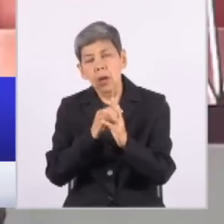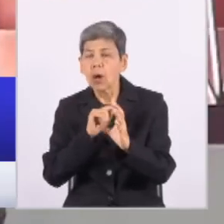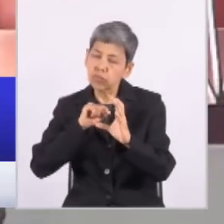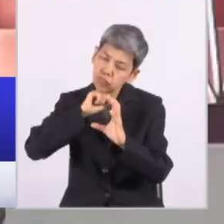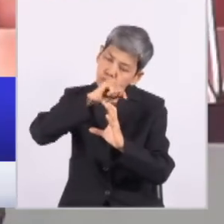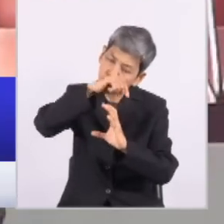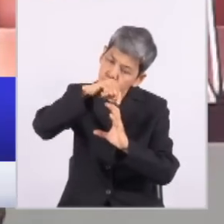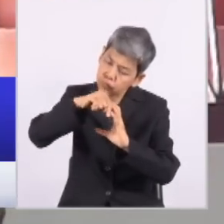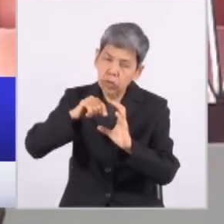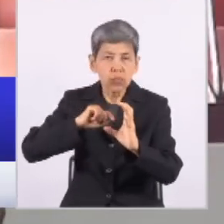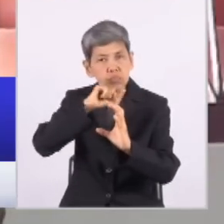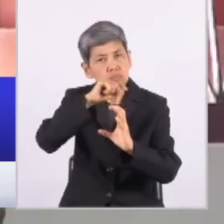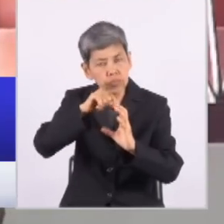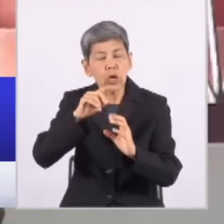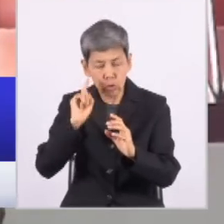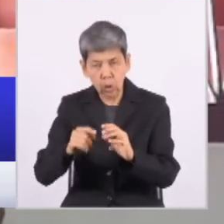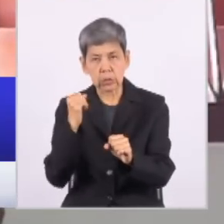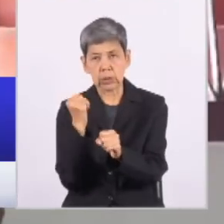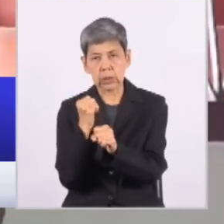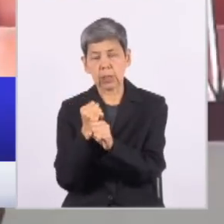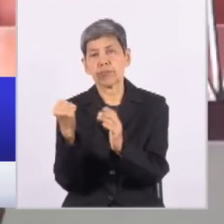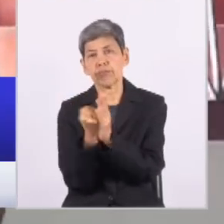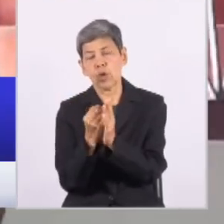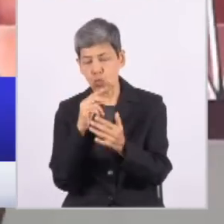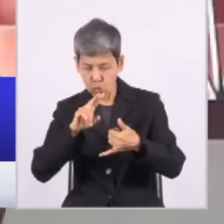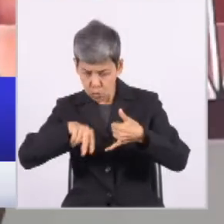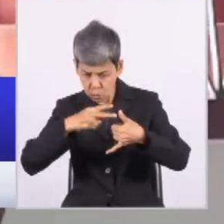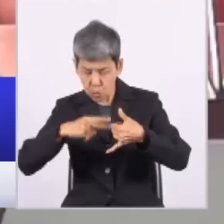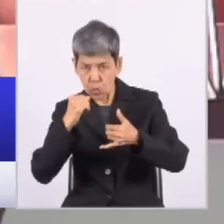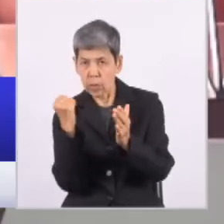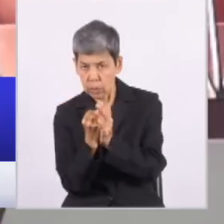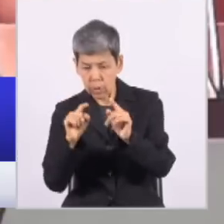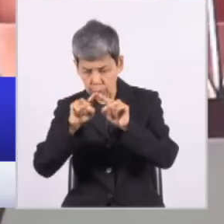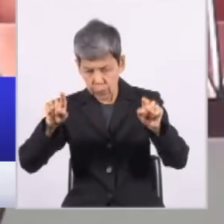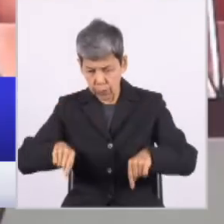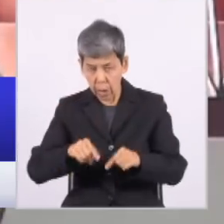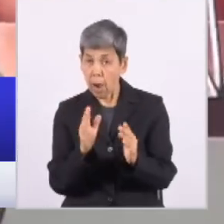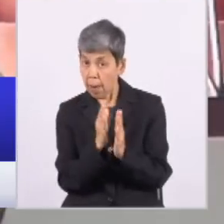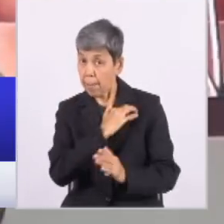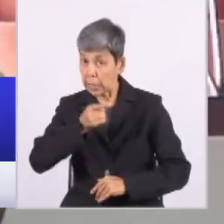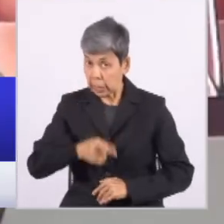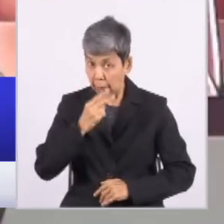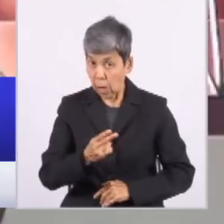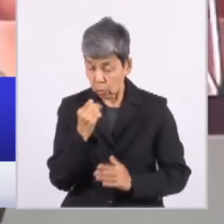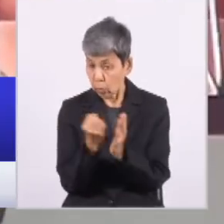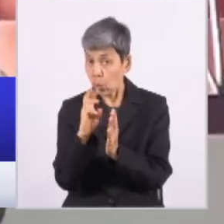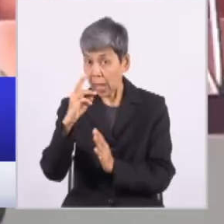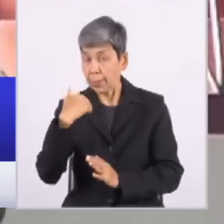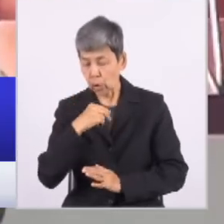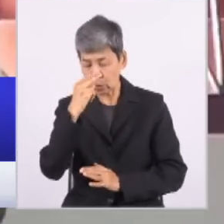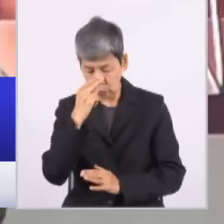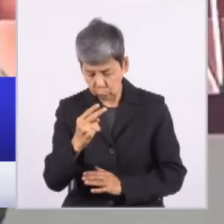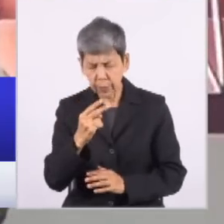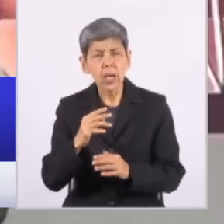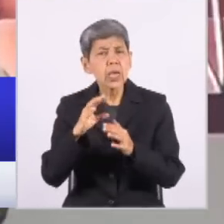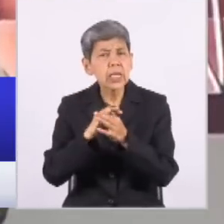ที่นู่นที่นี่มันก็ต้องทำแล้วก็ต้องตรวจสอบด้วยนะครับใบสุทธิที่จะถูกต้องหรือเปล่าแล้วก็เกี่ยว